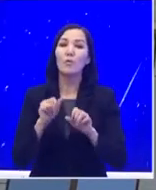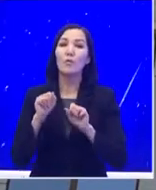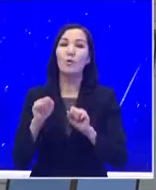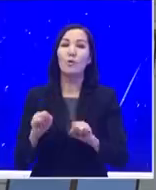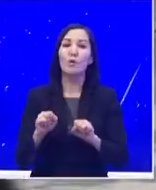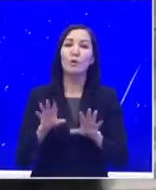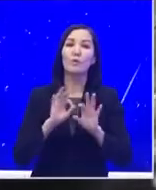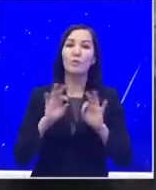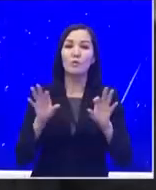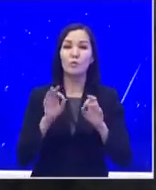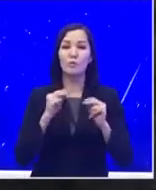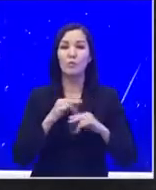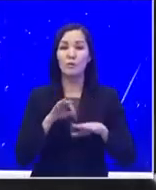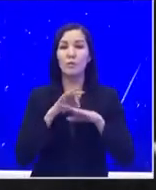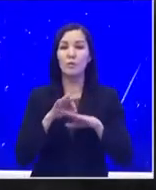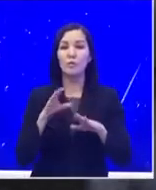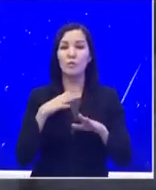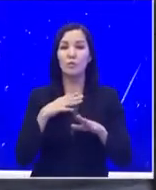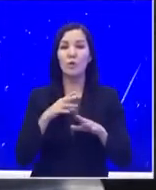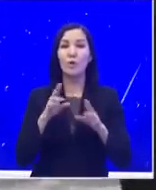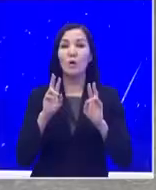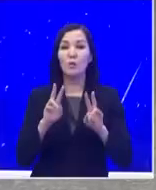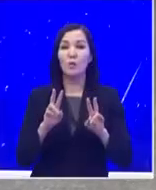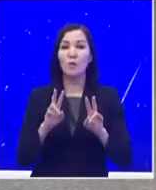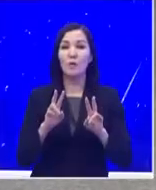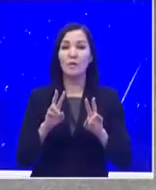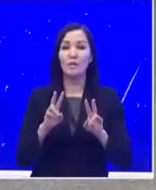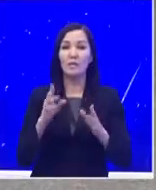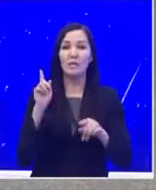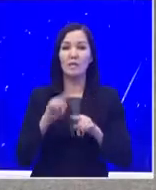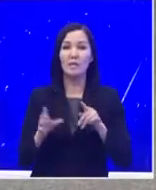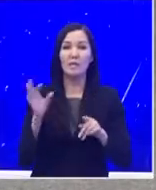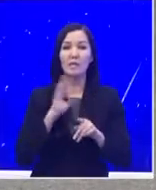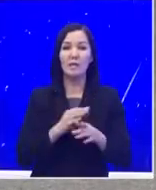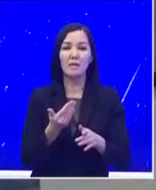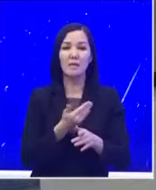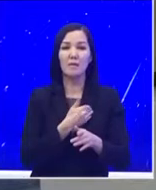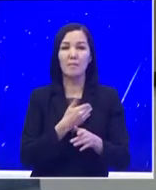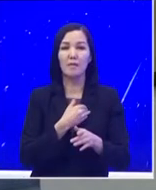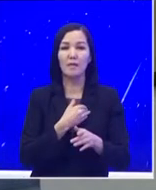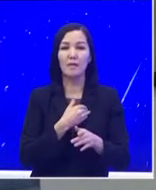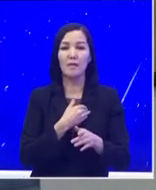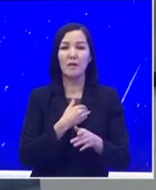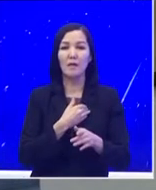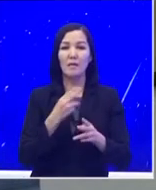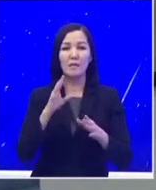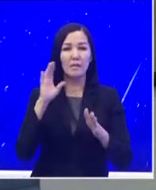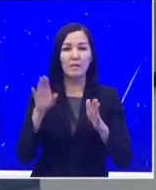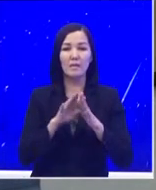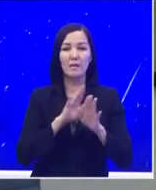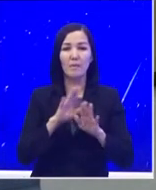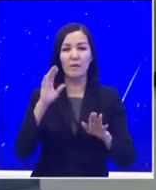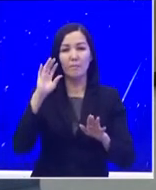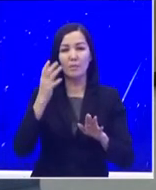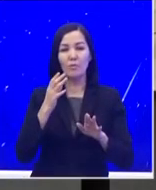арасында түсіндіру жұмысын жүргізуде. Өкінішке орай, оңай жолмен ақша тапқысы келетіндер мамандар дабылын ескере бермейді. Ал